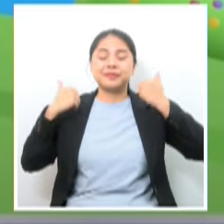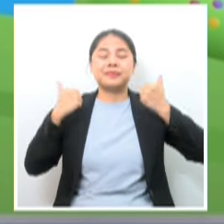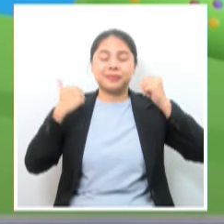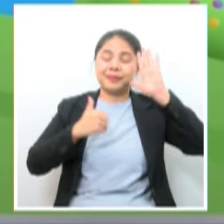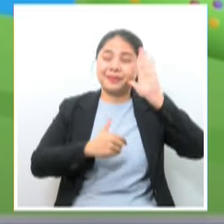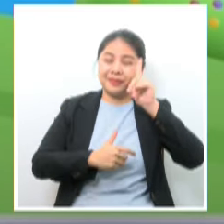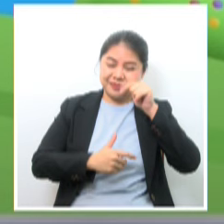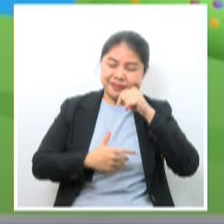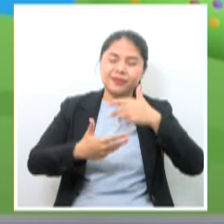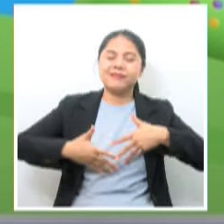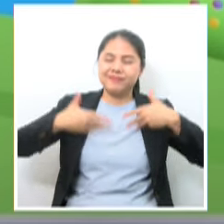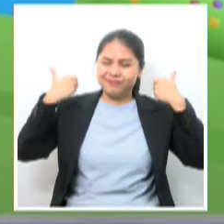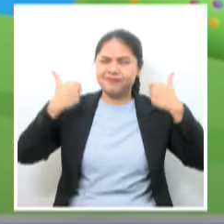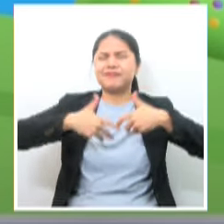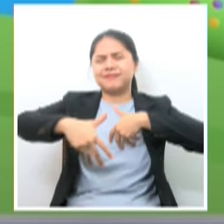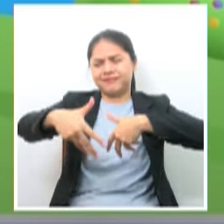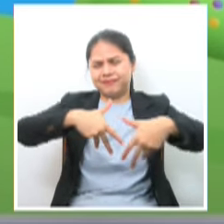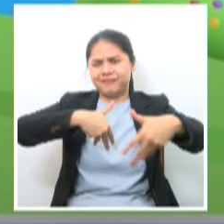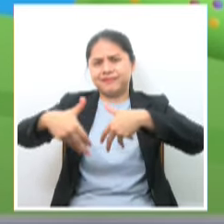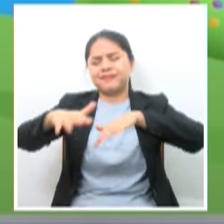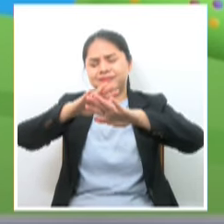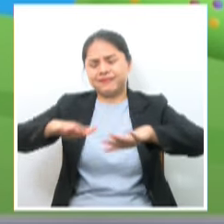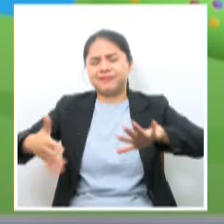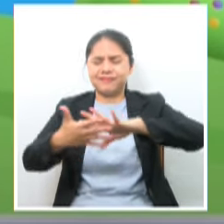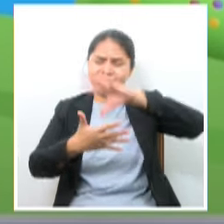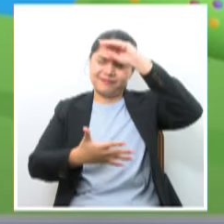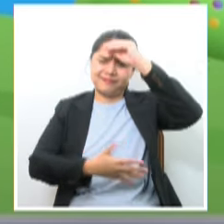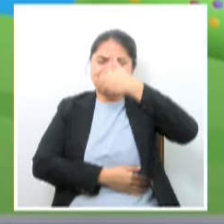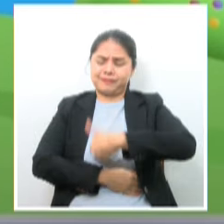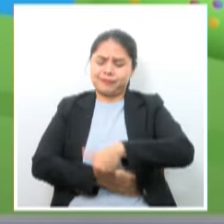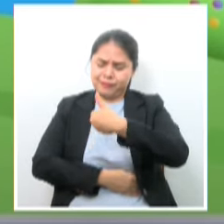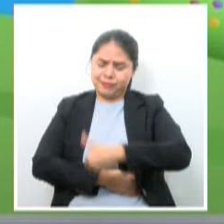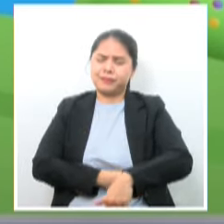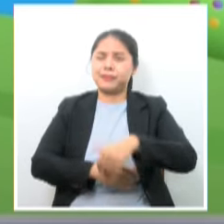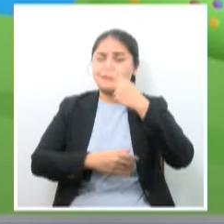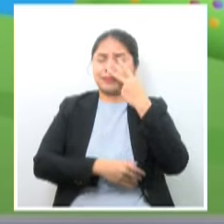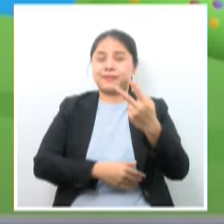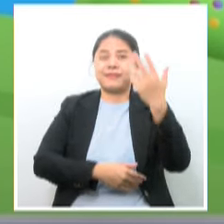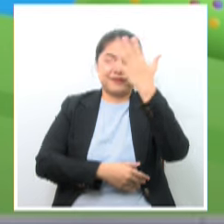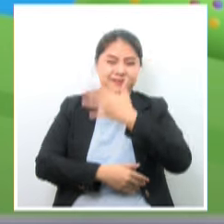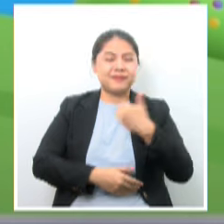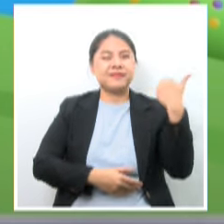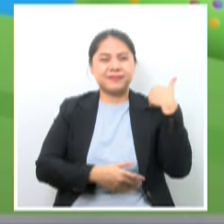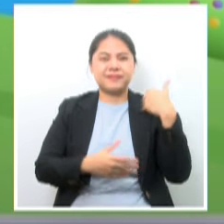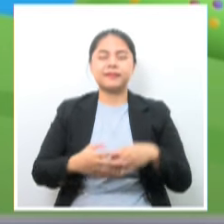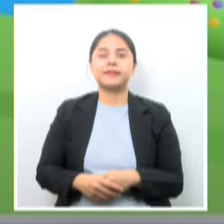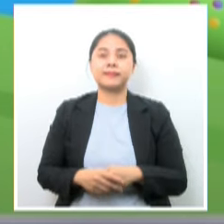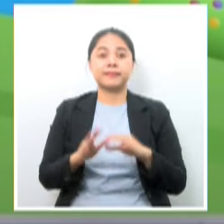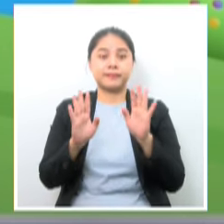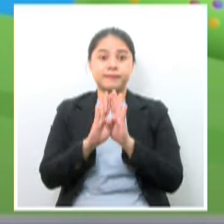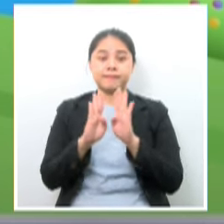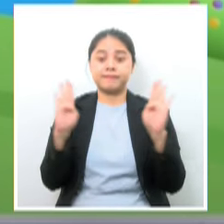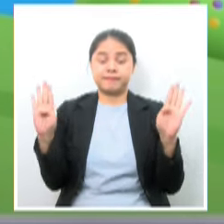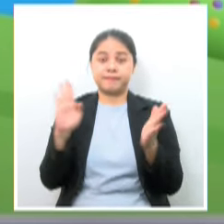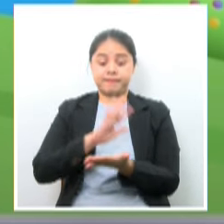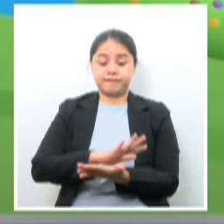ขประชาชนก็มีความสุขลูกนักเรียนของเราก็จะได้ใช้ห้องน้ำที่สะอาดสวยงามนะครับแล้วก็เปิดภาคเรียนนี้เรา